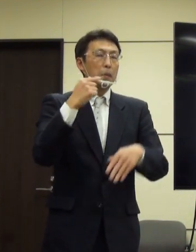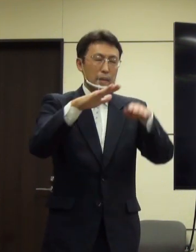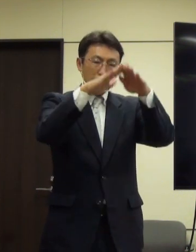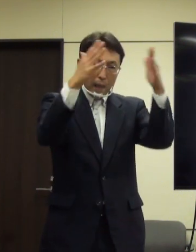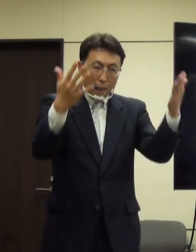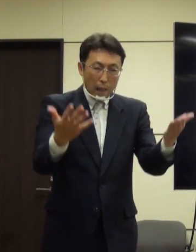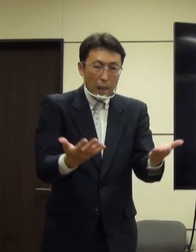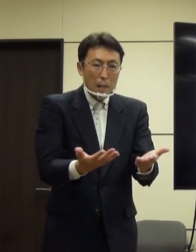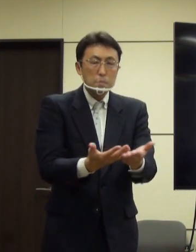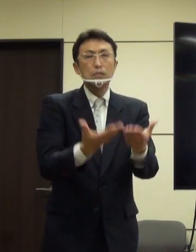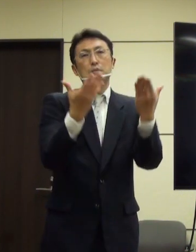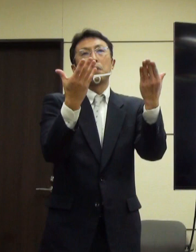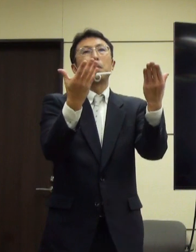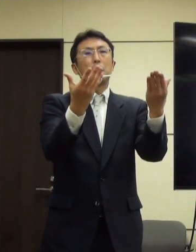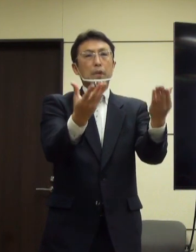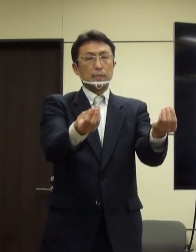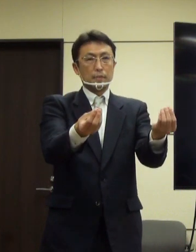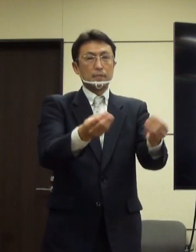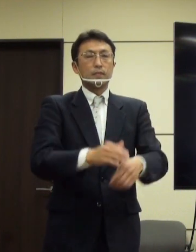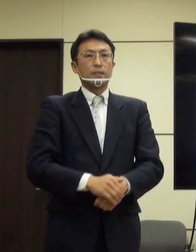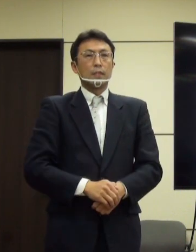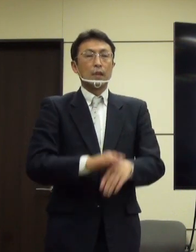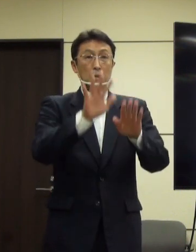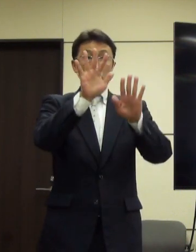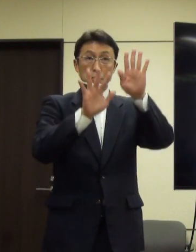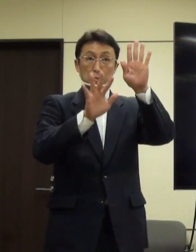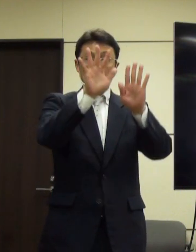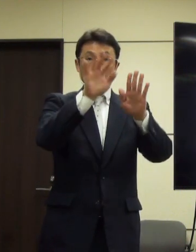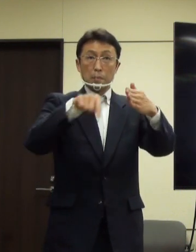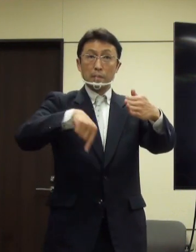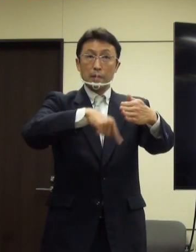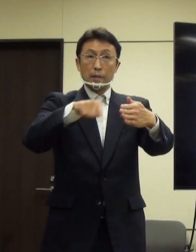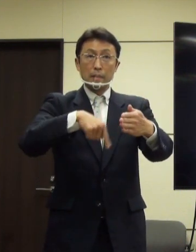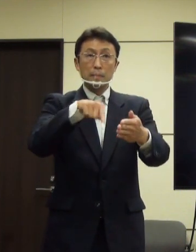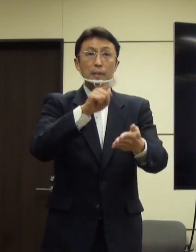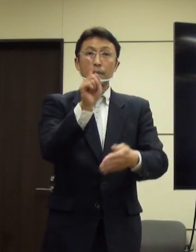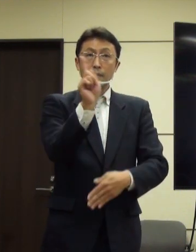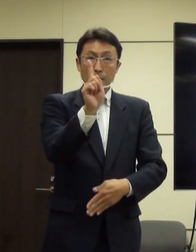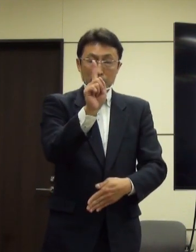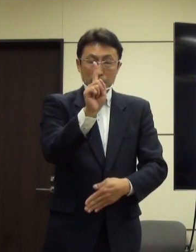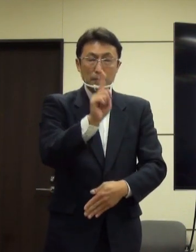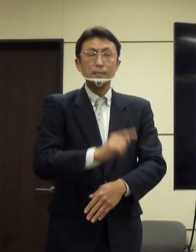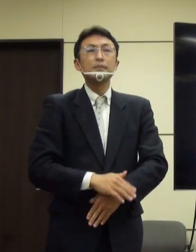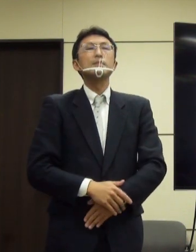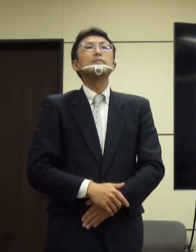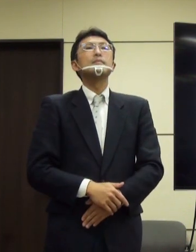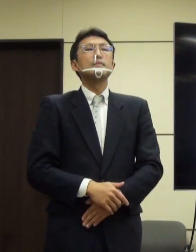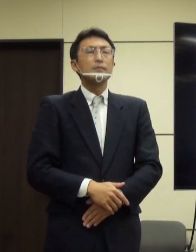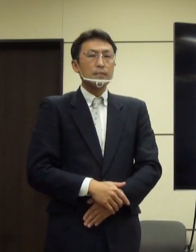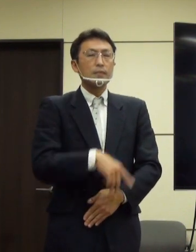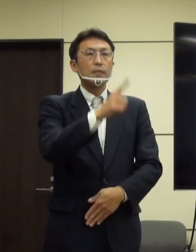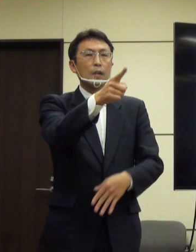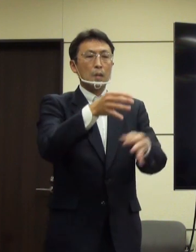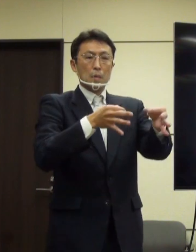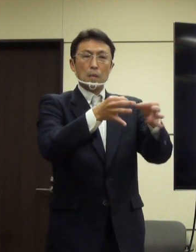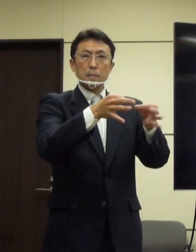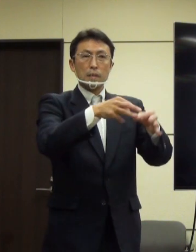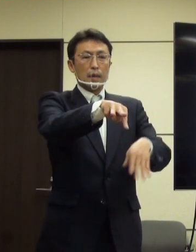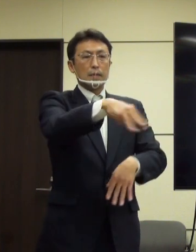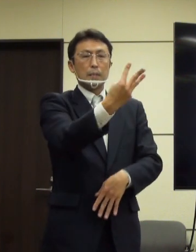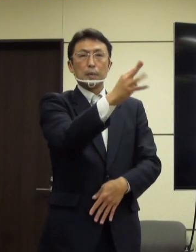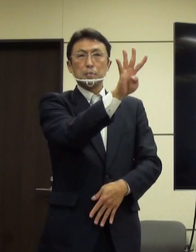たええええ軽々申し上げますと施設は344